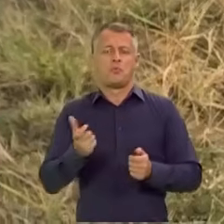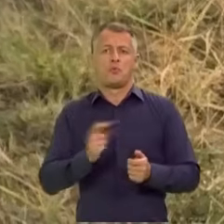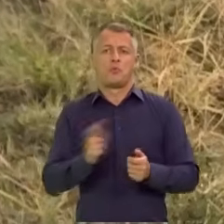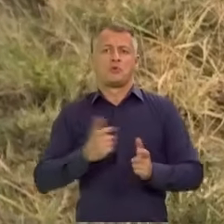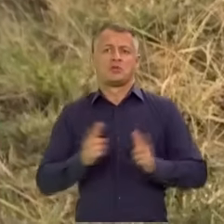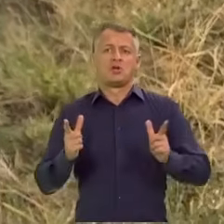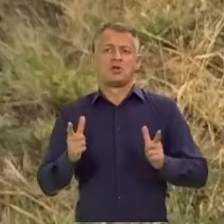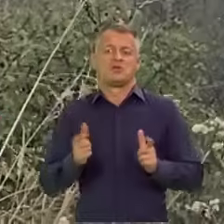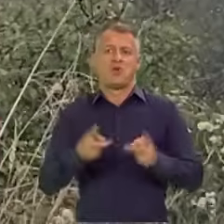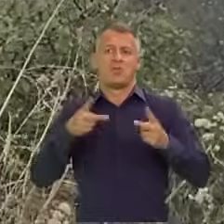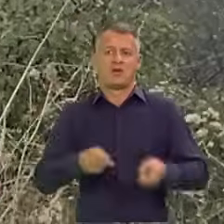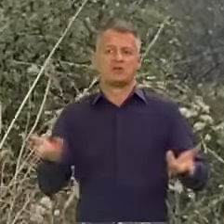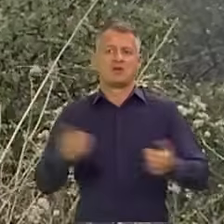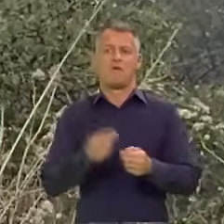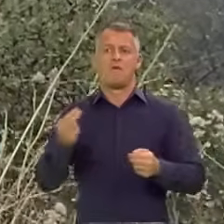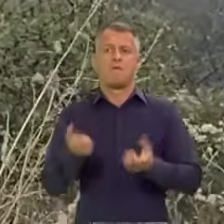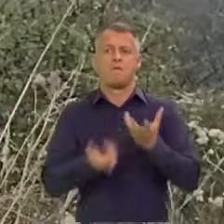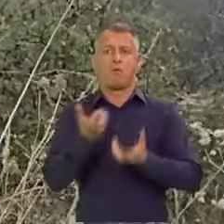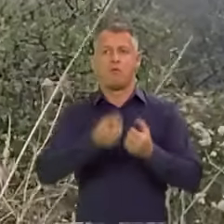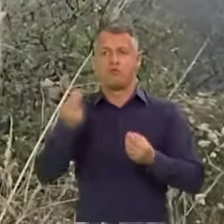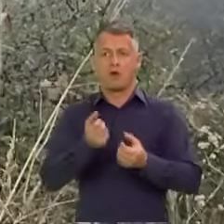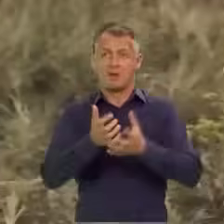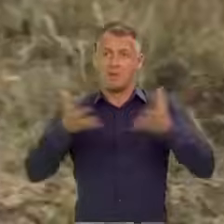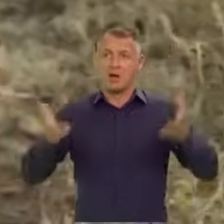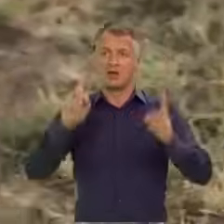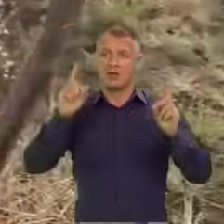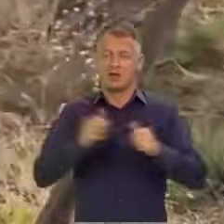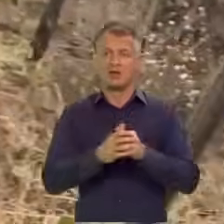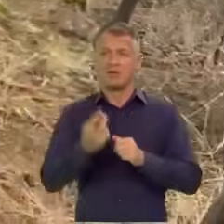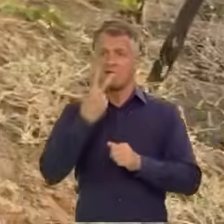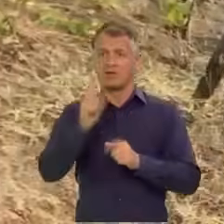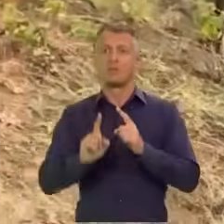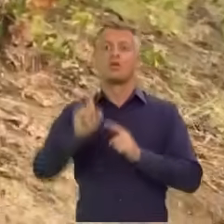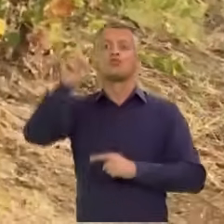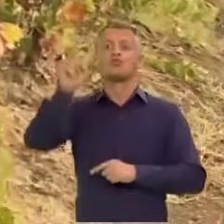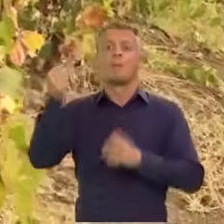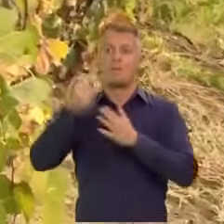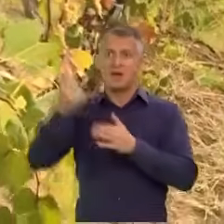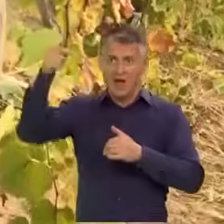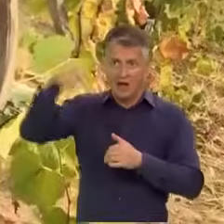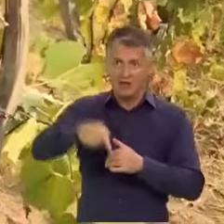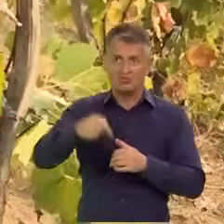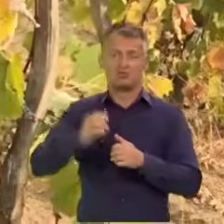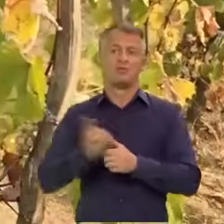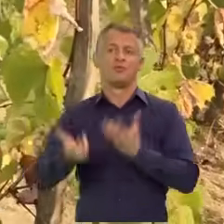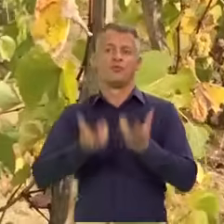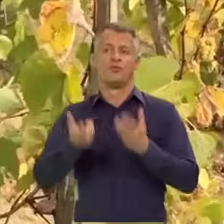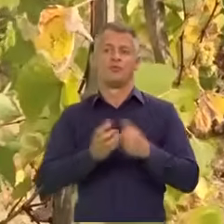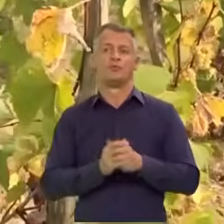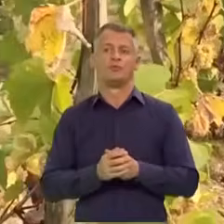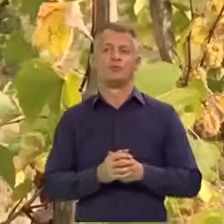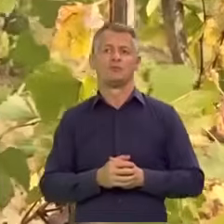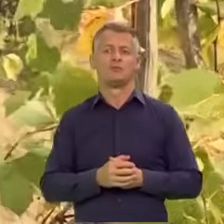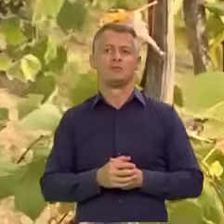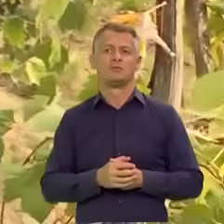Nu putem strânge. Focul noi foarte mare. Putem? Da. De durăm de sus până încoace, nu mai este. Acum îl aduce. Păi de asta e că îl